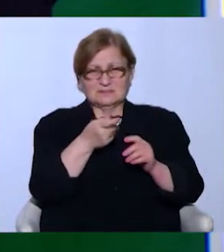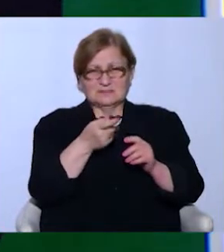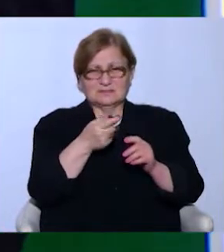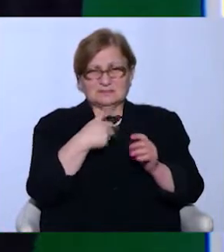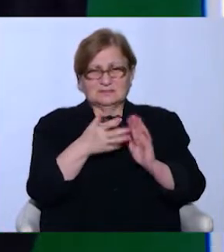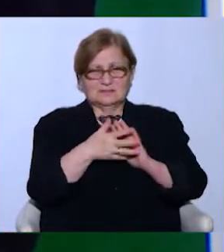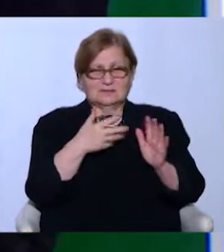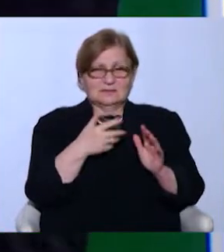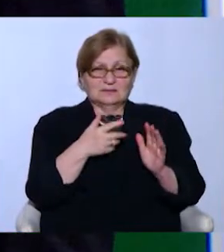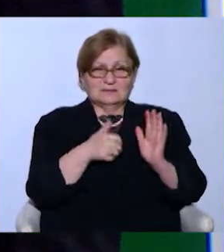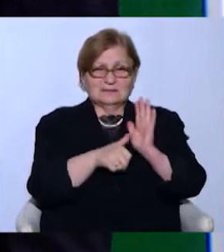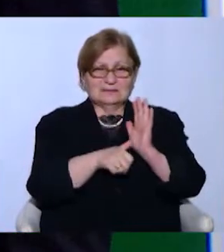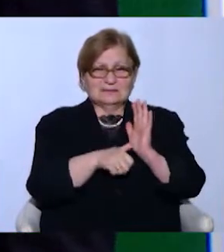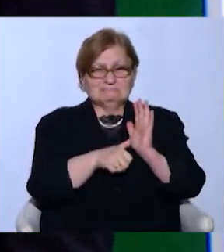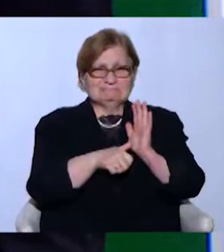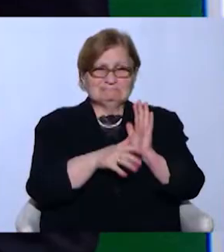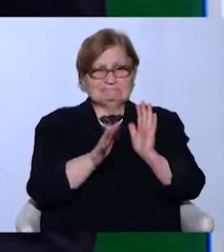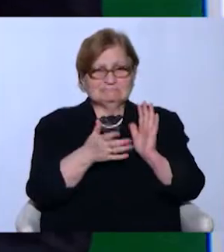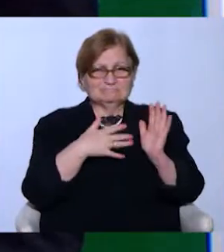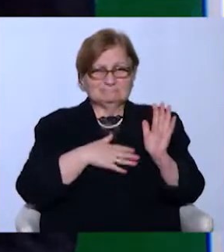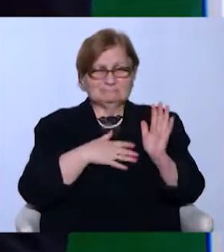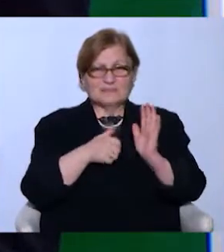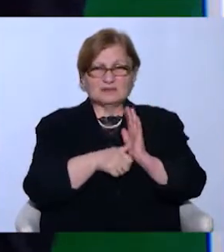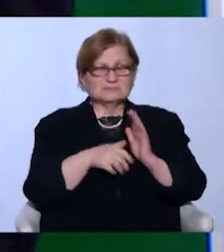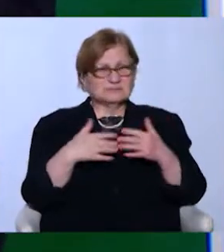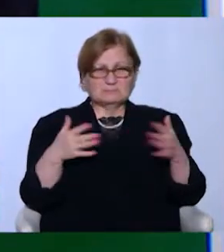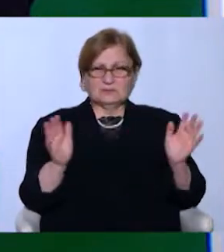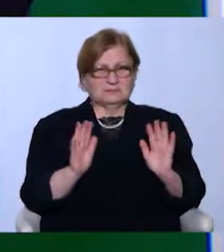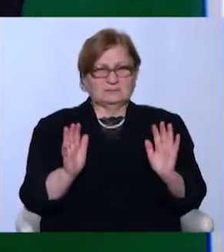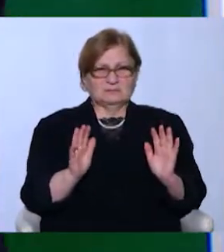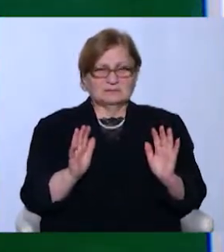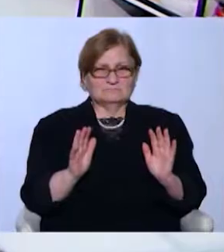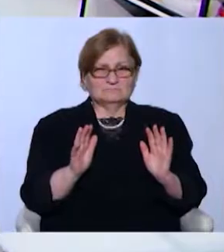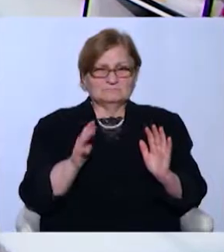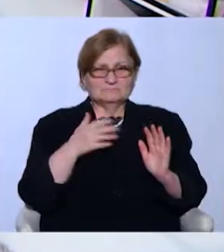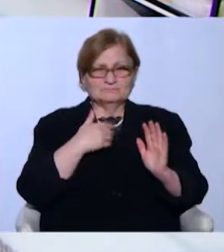ხვდები რომ აი 6 6 6-ზე მეტი არა. ხვდები რომ